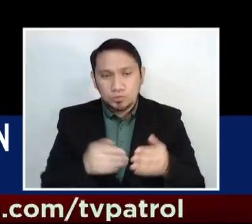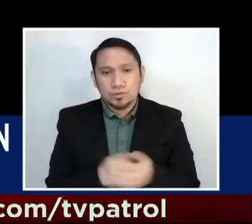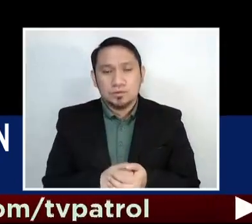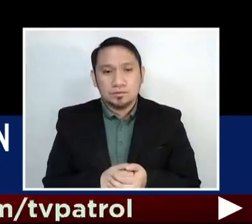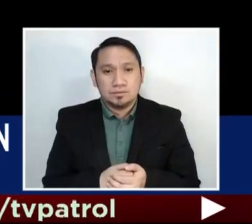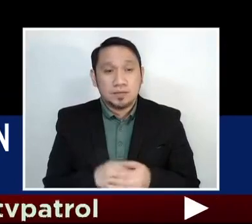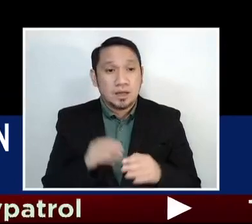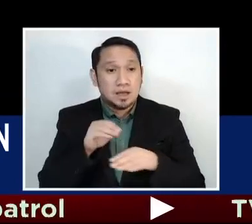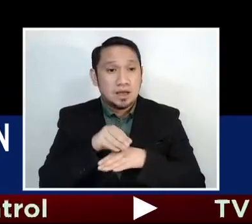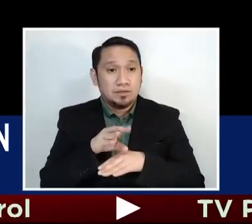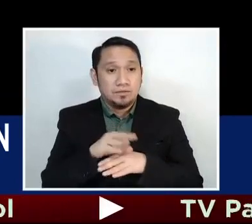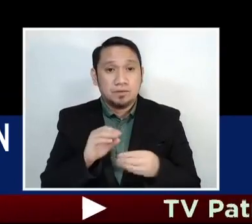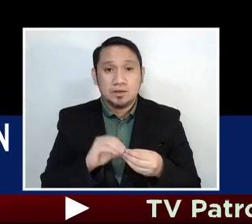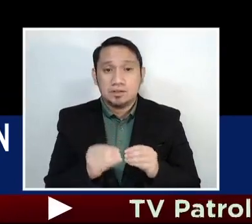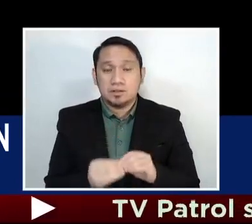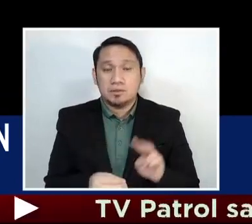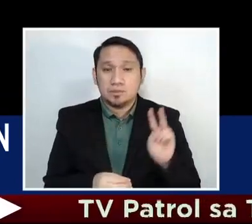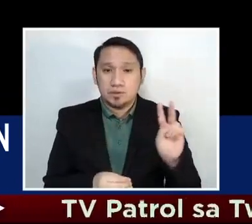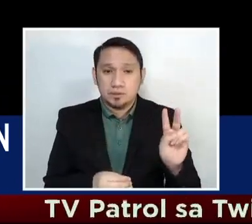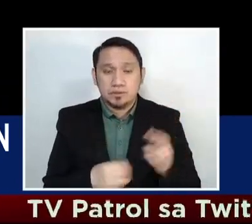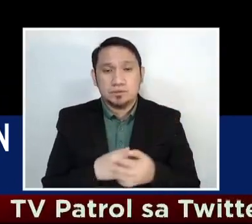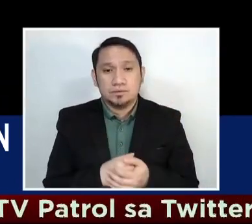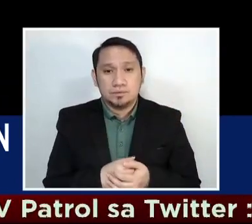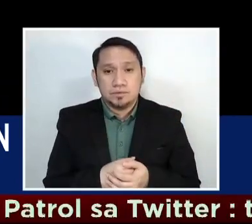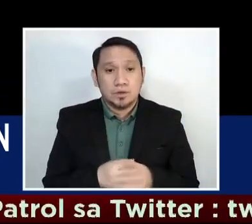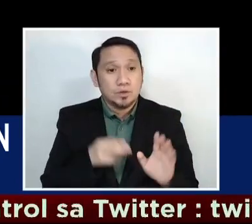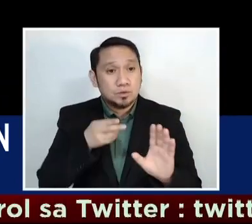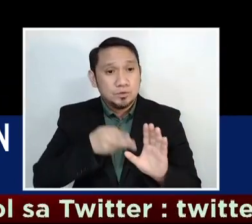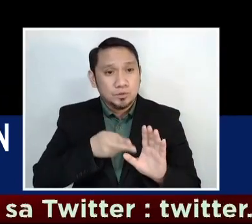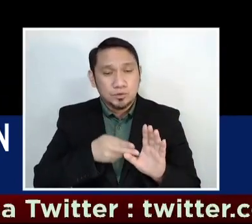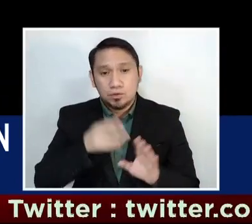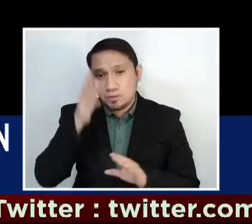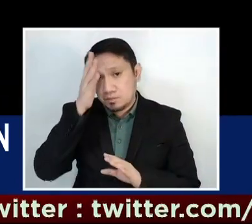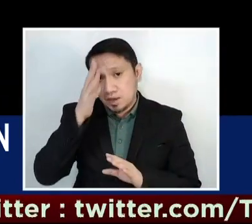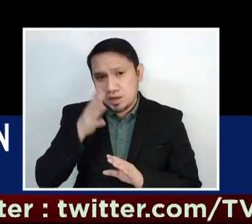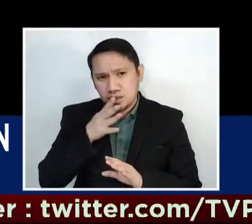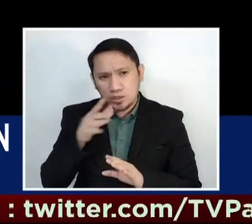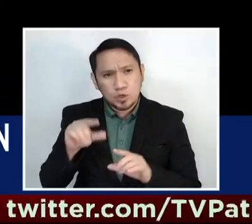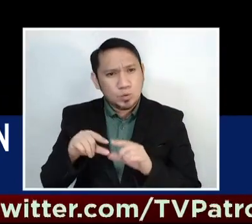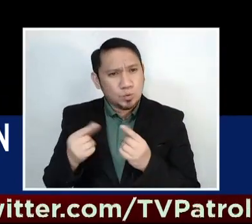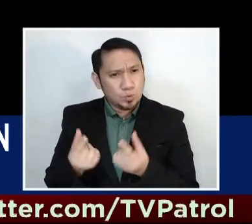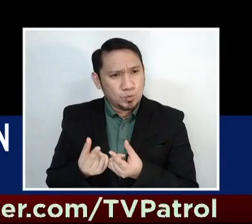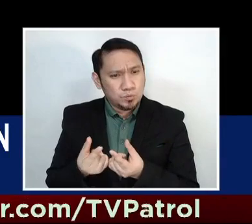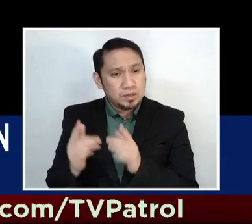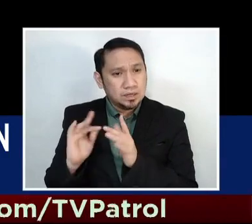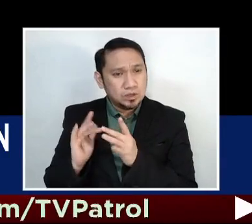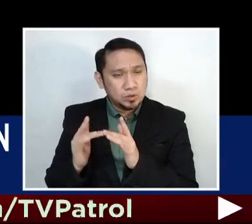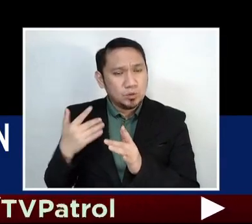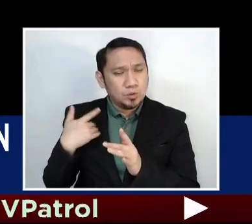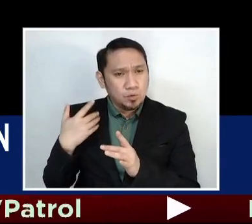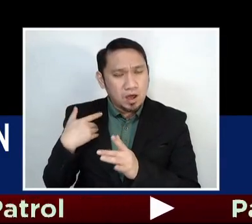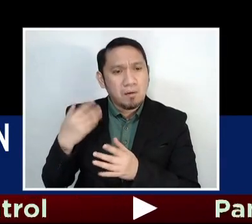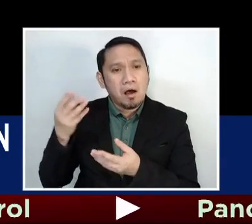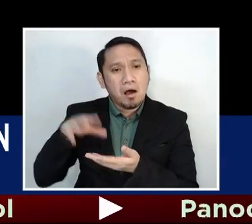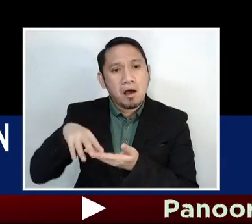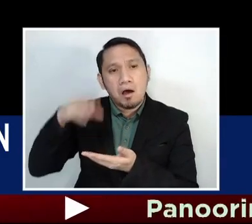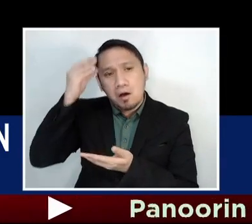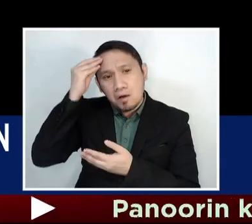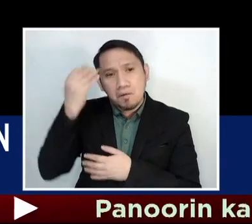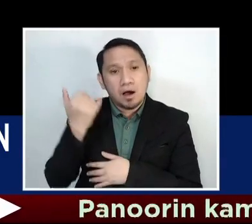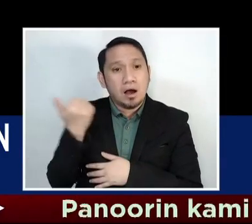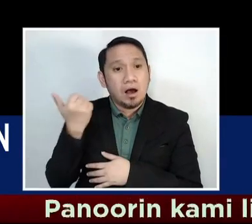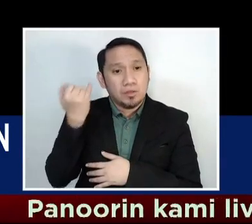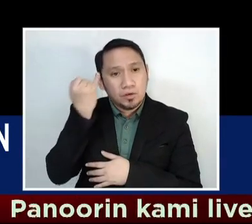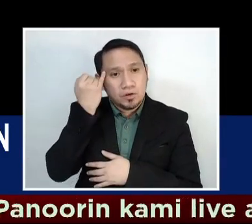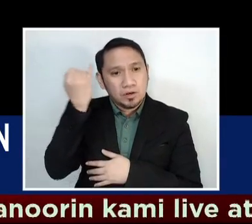tip number 2. Sumali sa mga parenting groups online para makakuha ng iba pang ideya kung paano gagawing